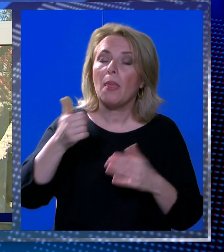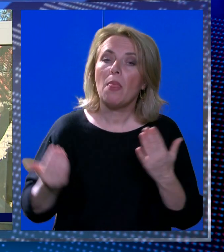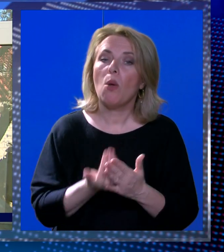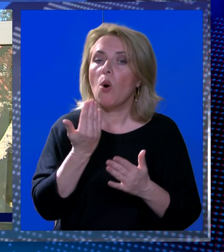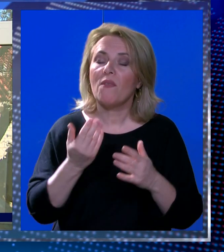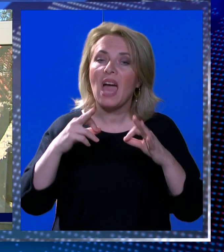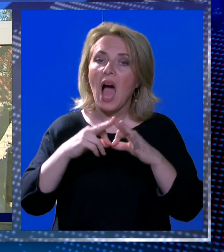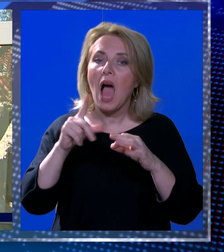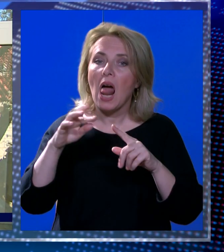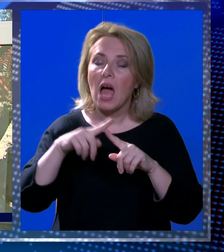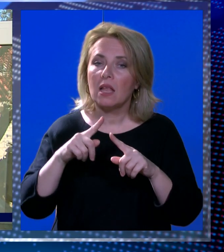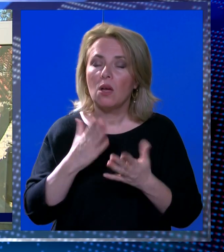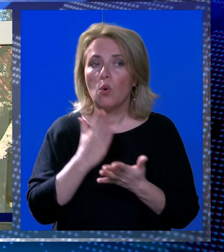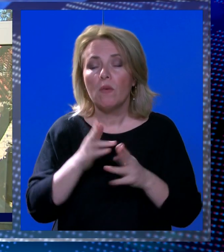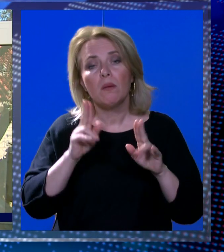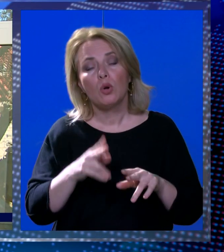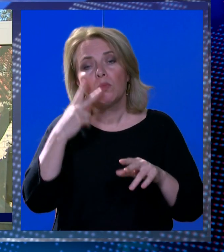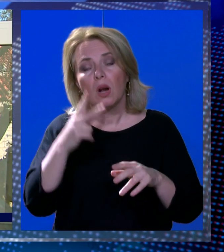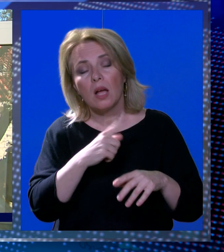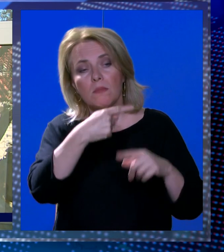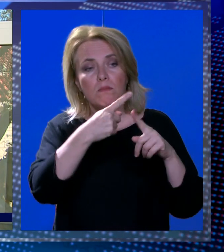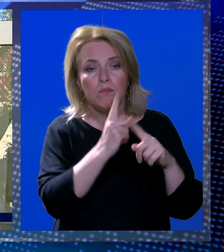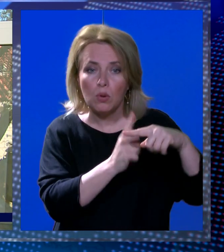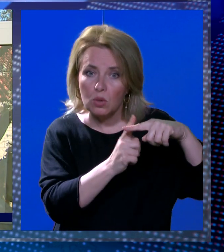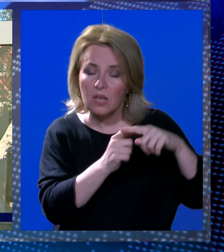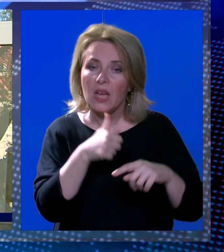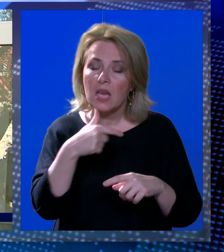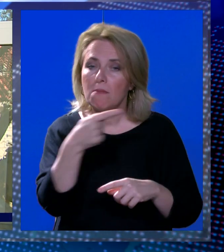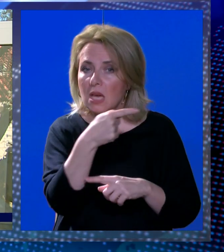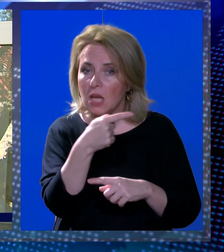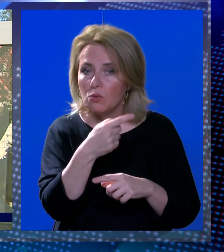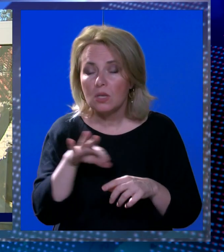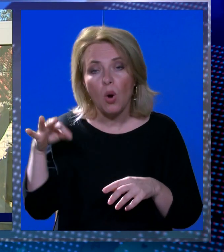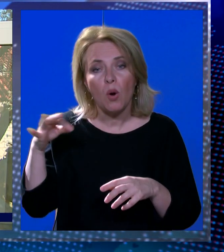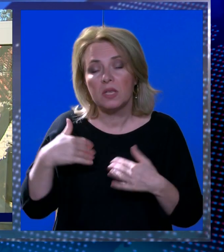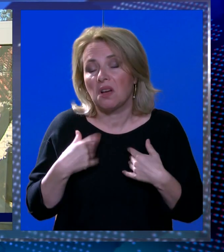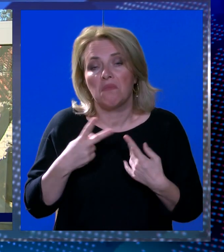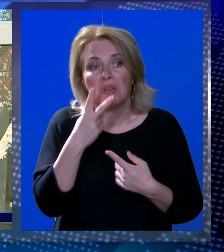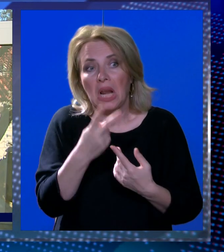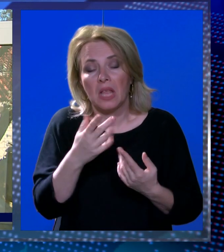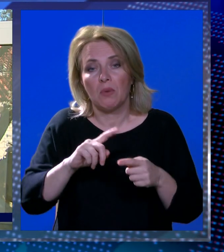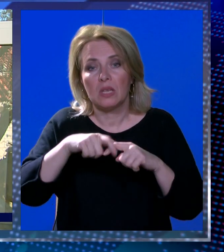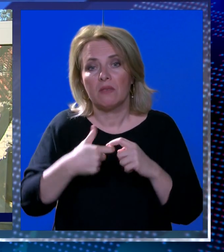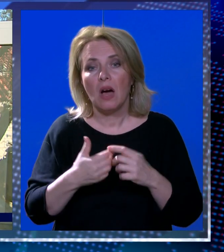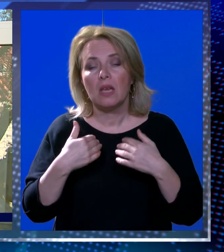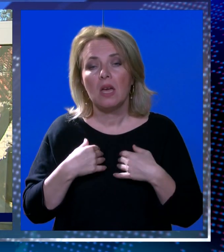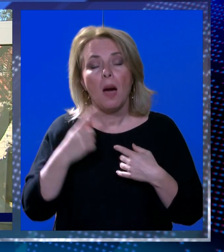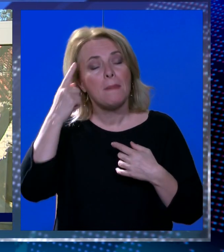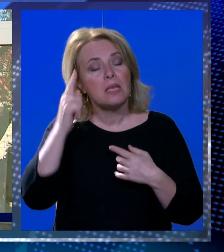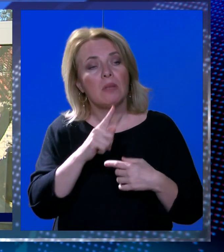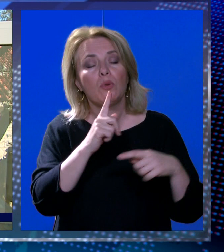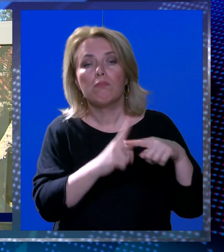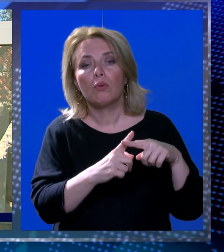Naravno, uvijek mi možemo gledati stvari s jedne i s druge strane, ovisi kakav nam je pogled. Ja mislim da je